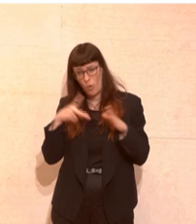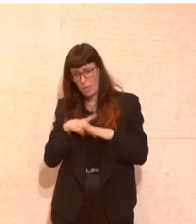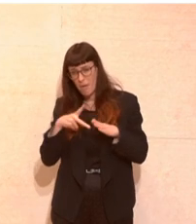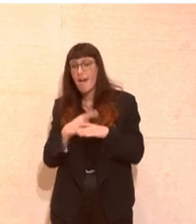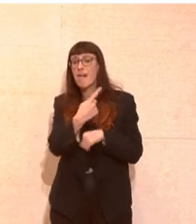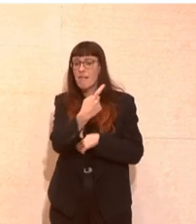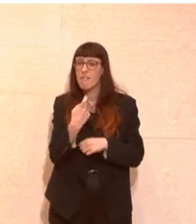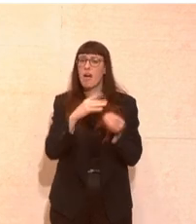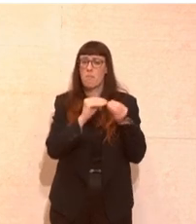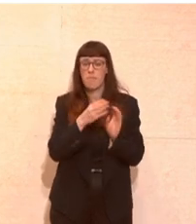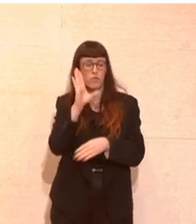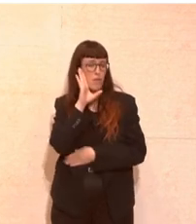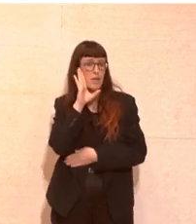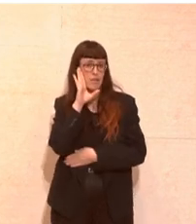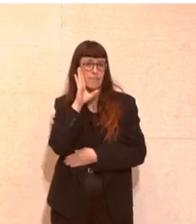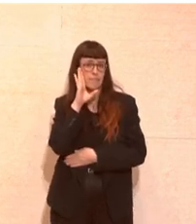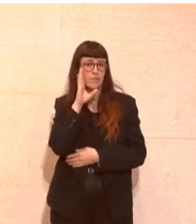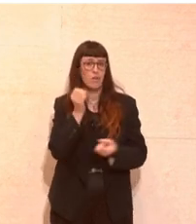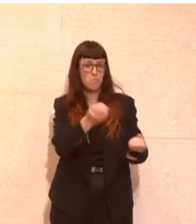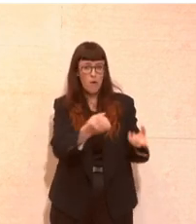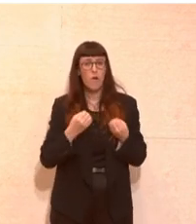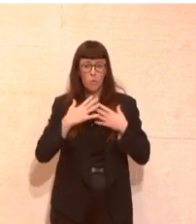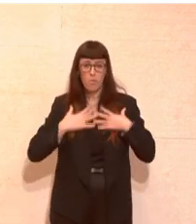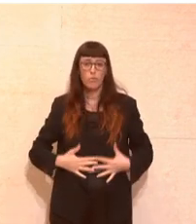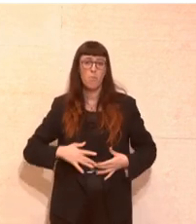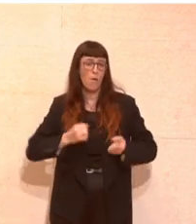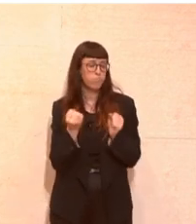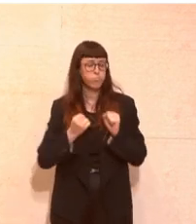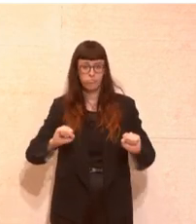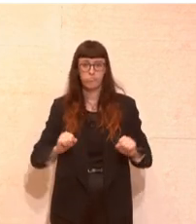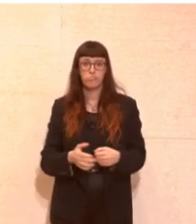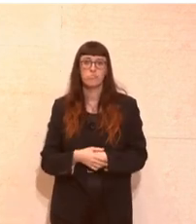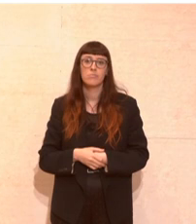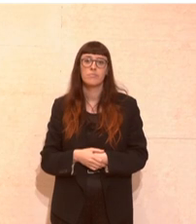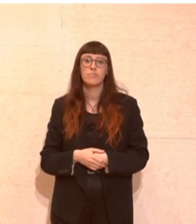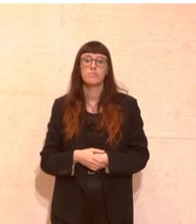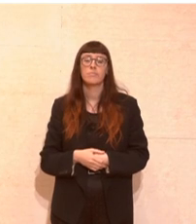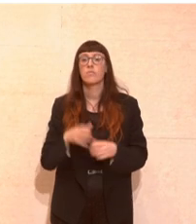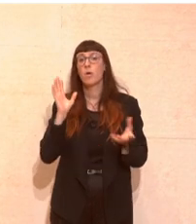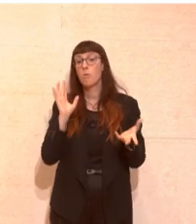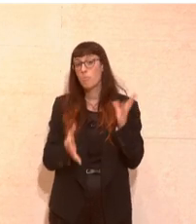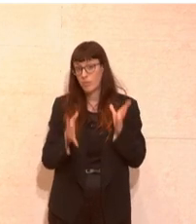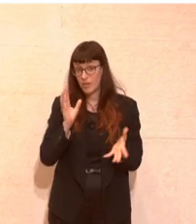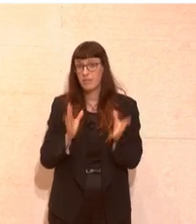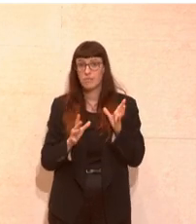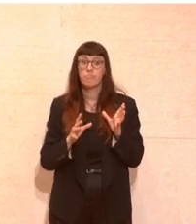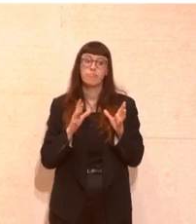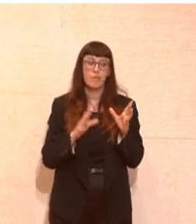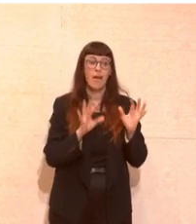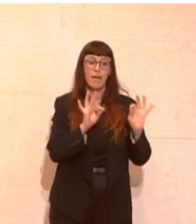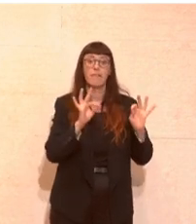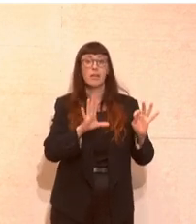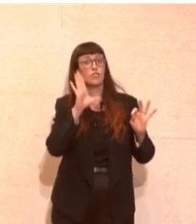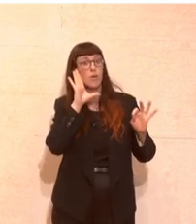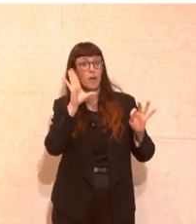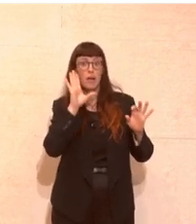très fort entre sommeil et comportement. Et du coup, ça peut être aussi un domaine sur lequel on a un peu de prise, et on peut